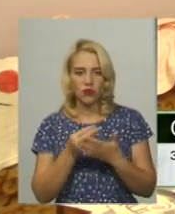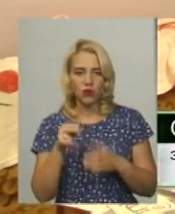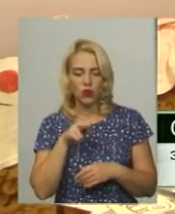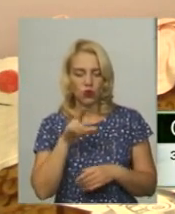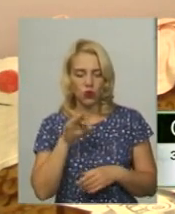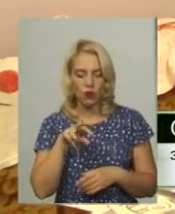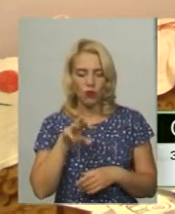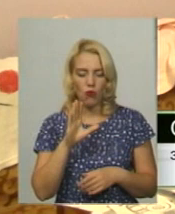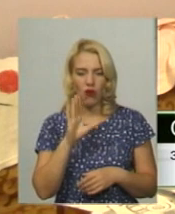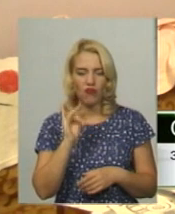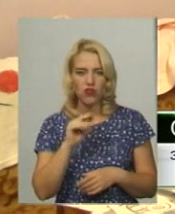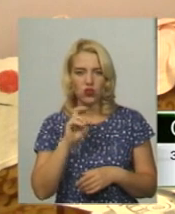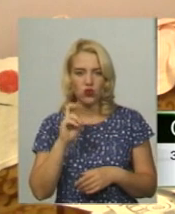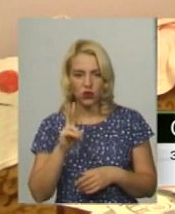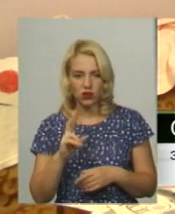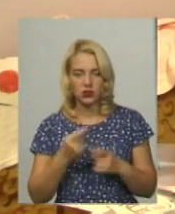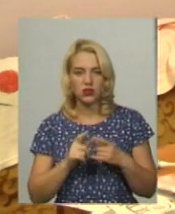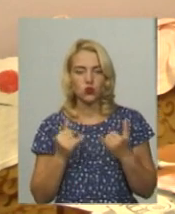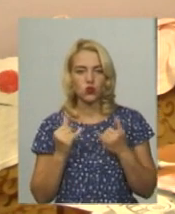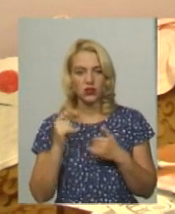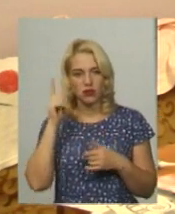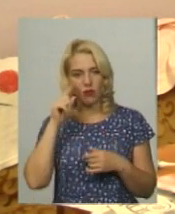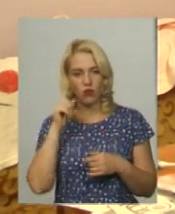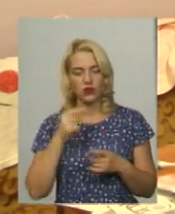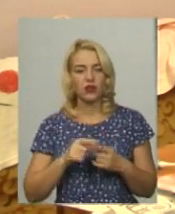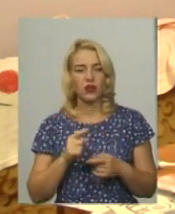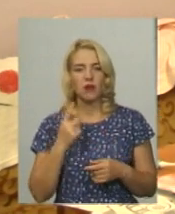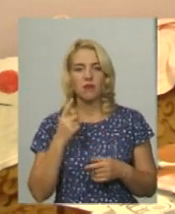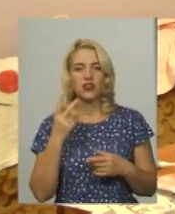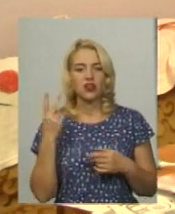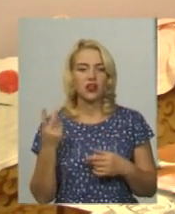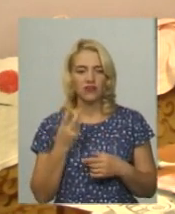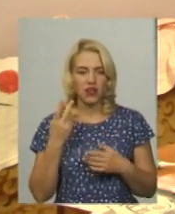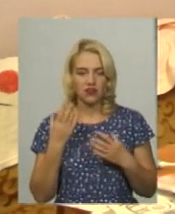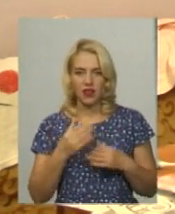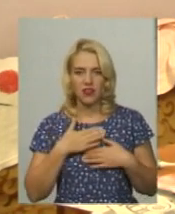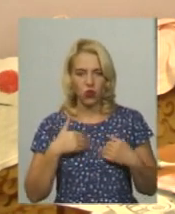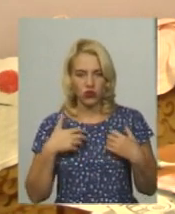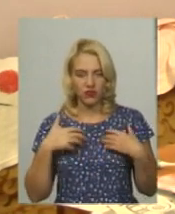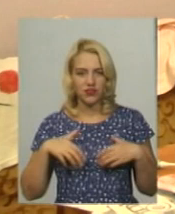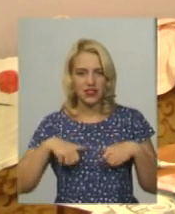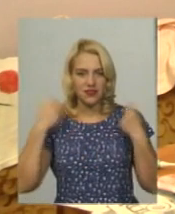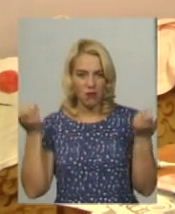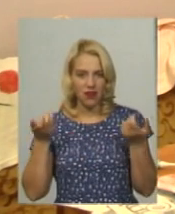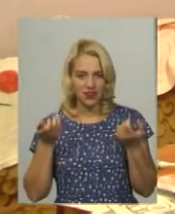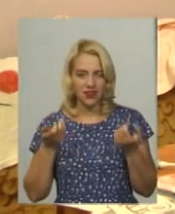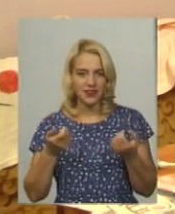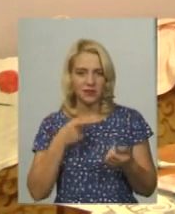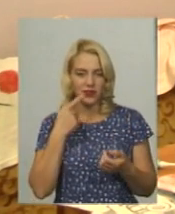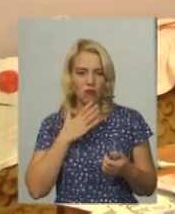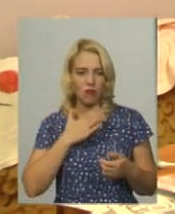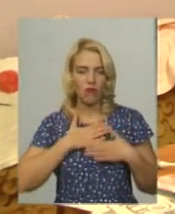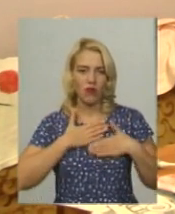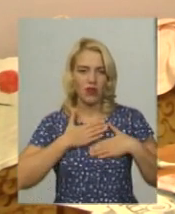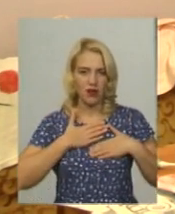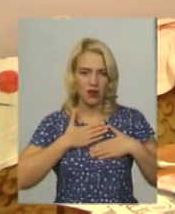Бубу, це сучасний мультик, він перших два дні навіть не хотів знімати цієї футболочки, говорив, це моя